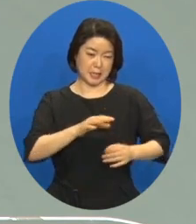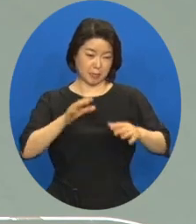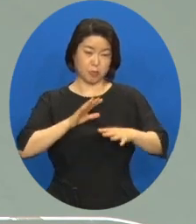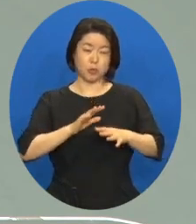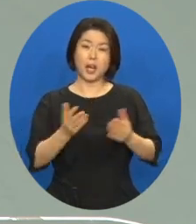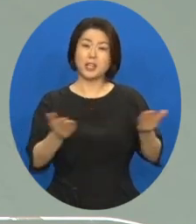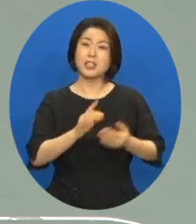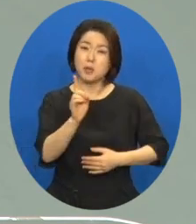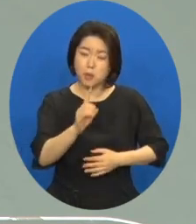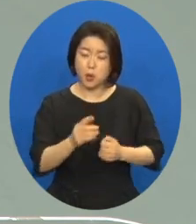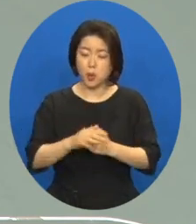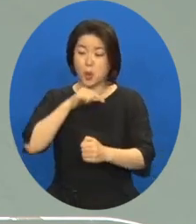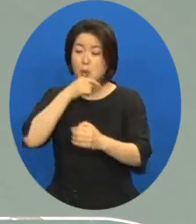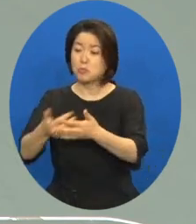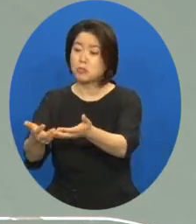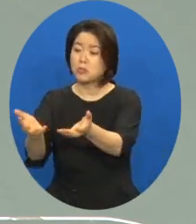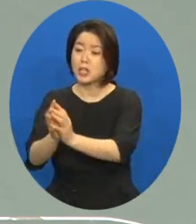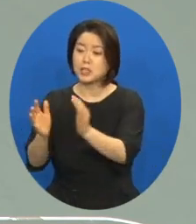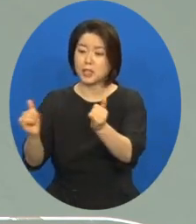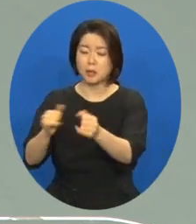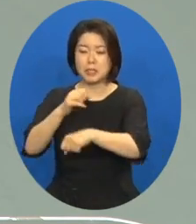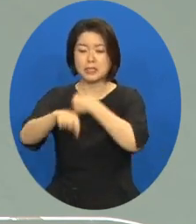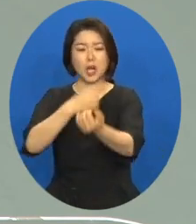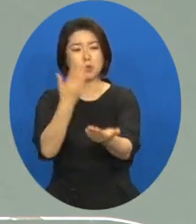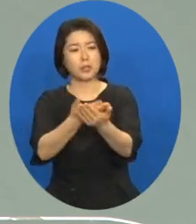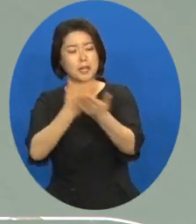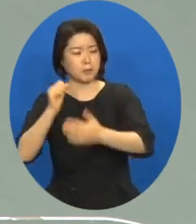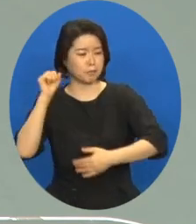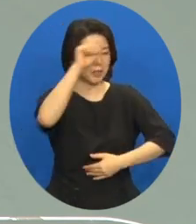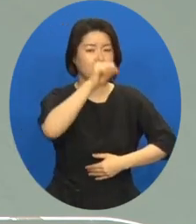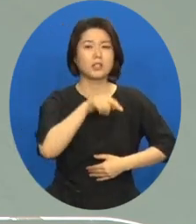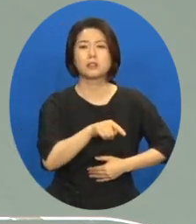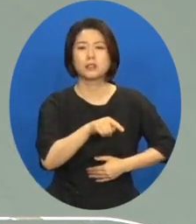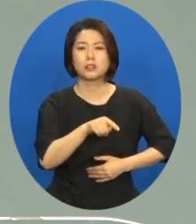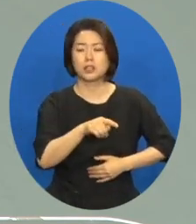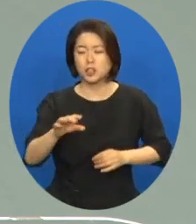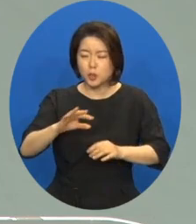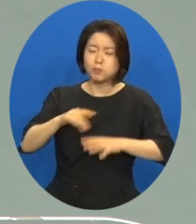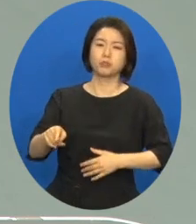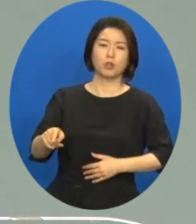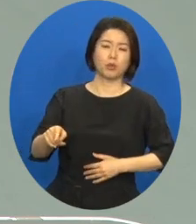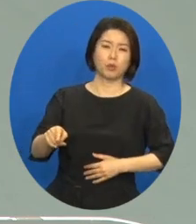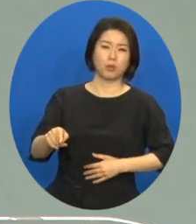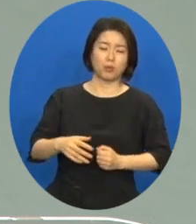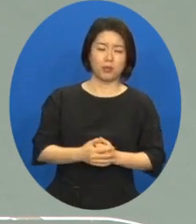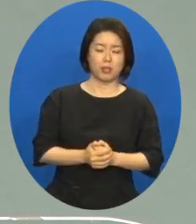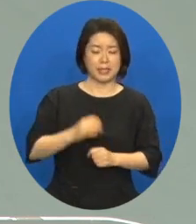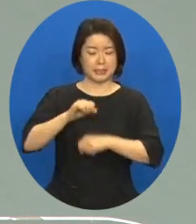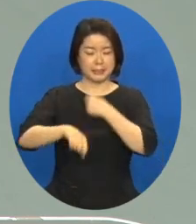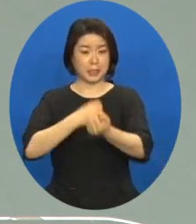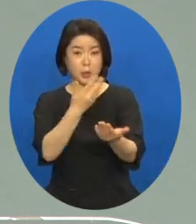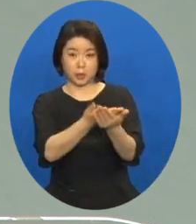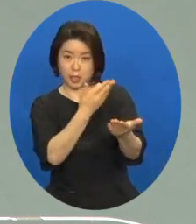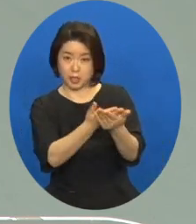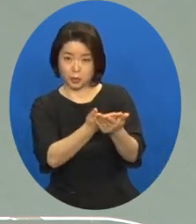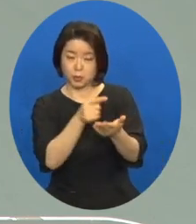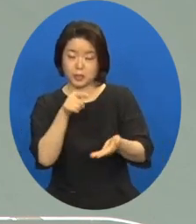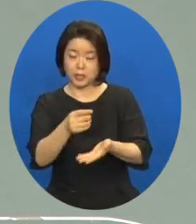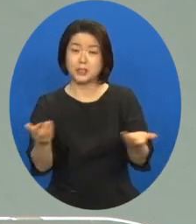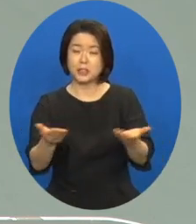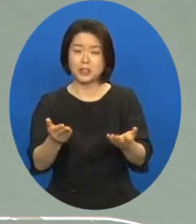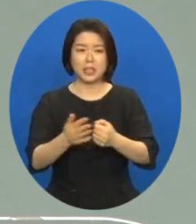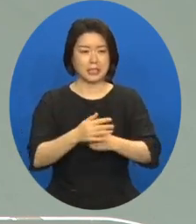주민들이 자유를 달라고 외치는 거예요. 자유를 구하는 것에 대해서 제일